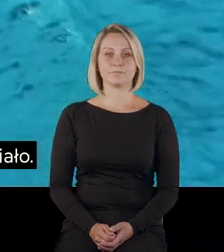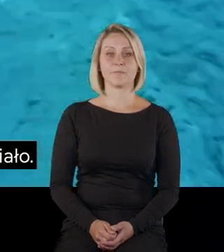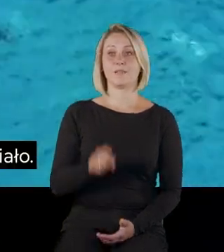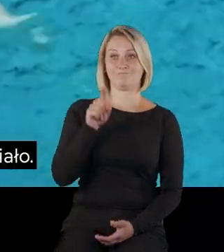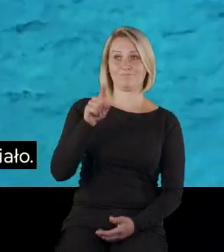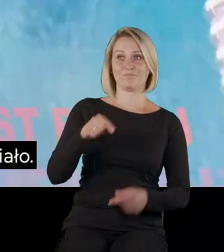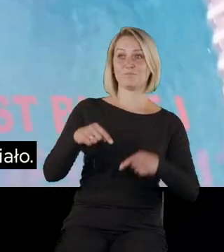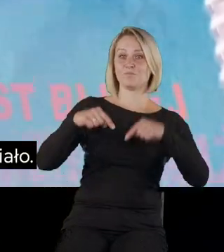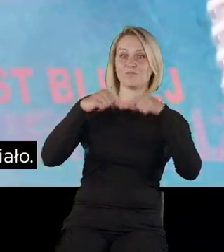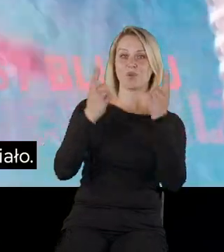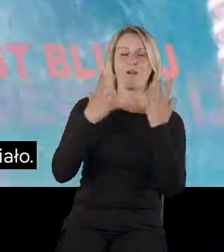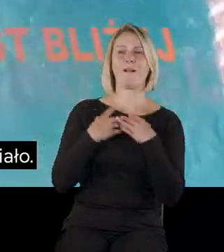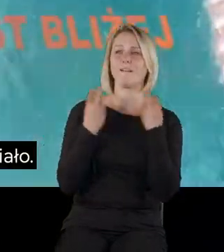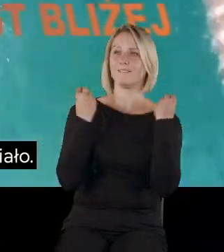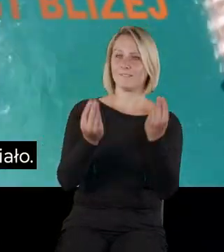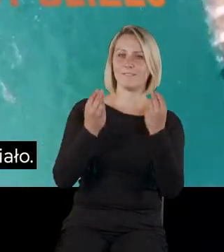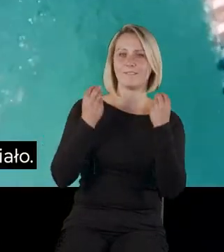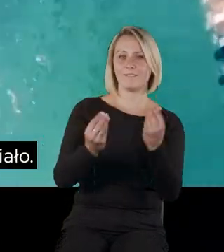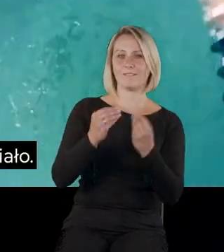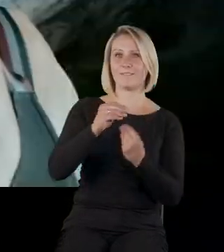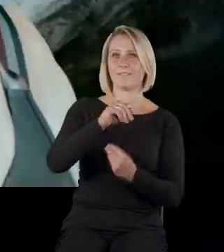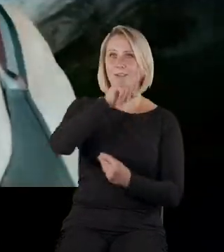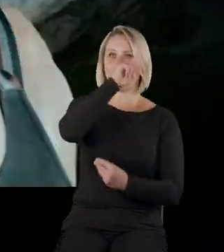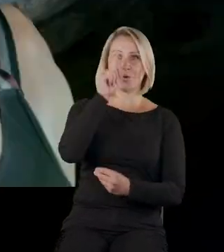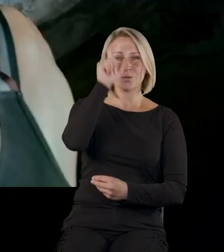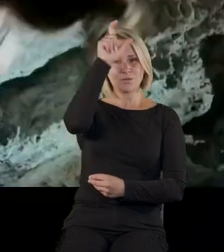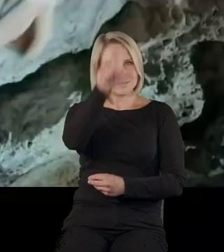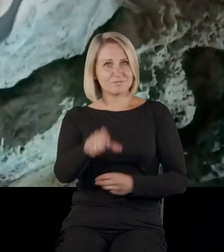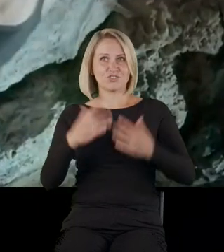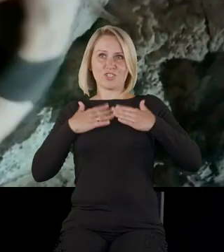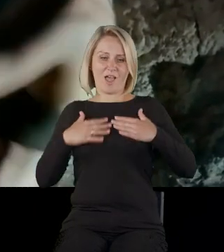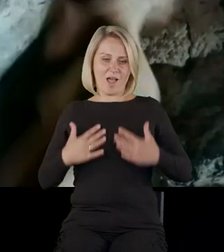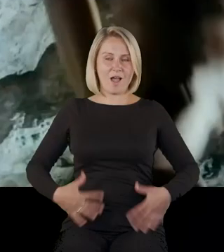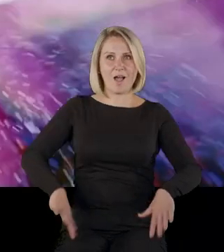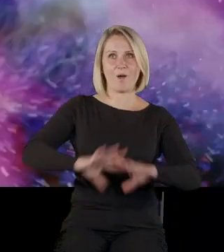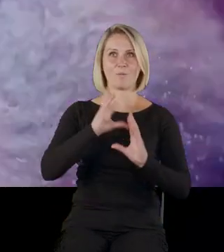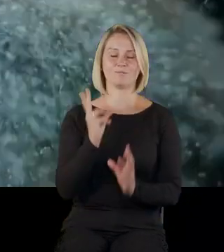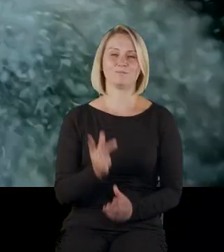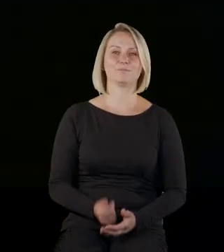Przekonaj się o tym, jak fascynujące jest ludzkie ciało.